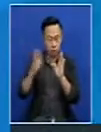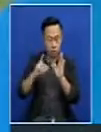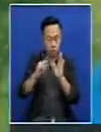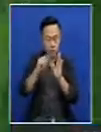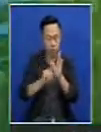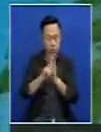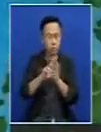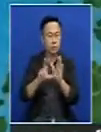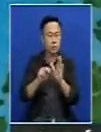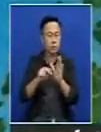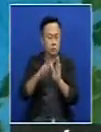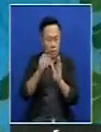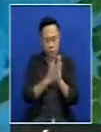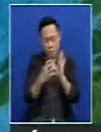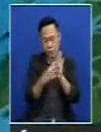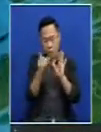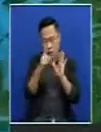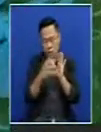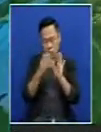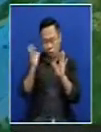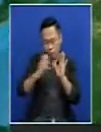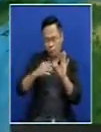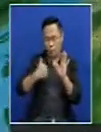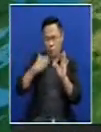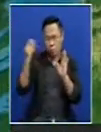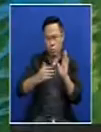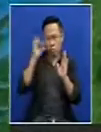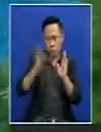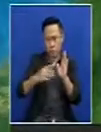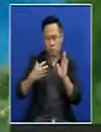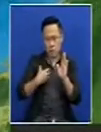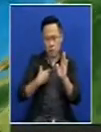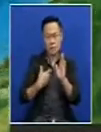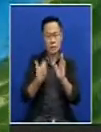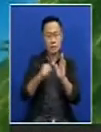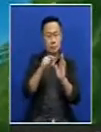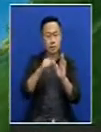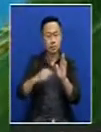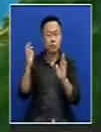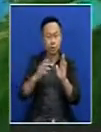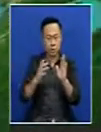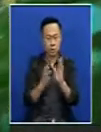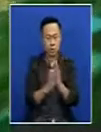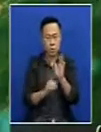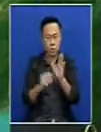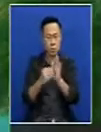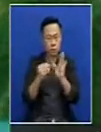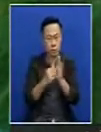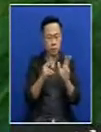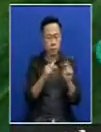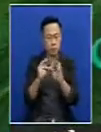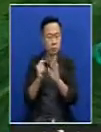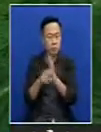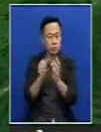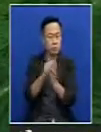ที่ภาคกลางอากาศร้อนจัดโดยทั่วไปกับฝนฟ้าคะนองและลมกระโชกแรงบางแห่งร้อยละ10ของพื้นที่ รุงเทพมหานครอากาศ